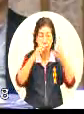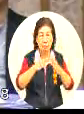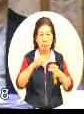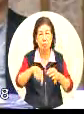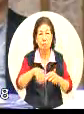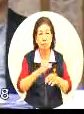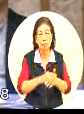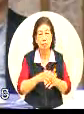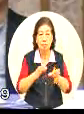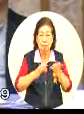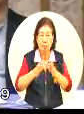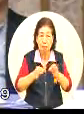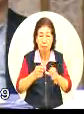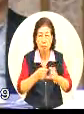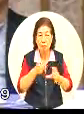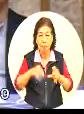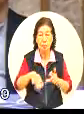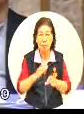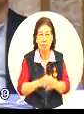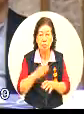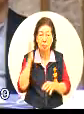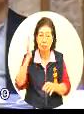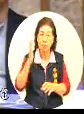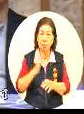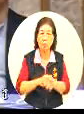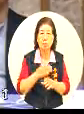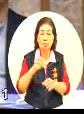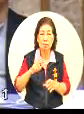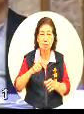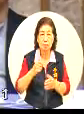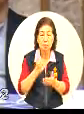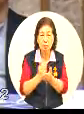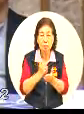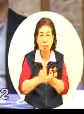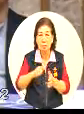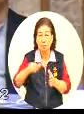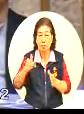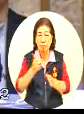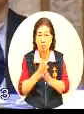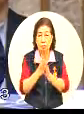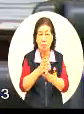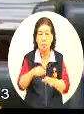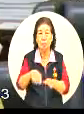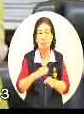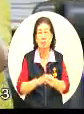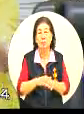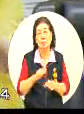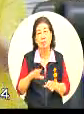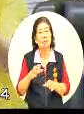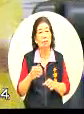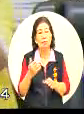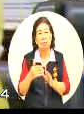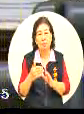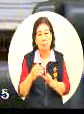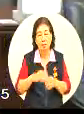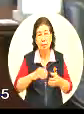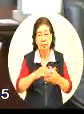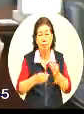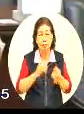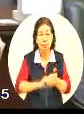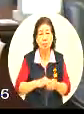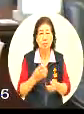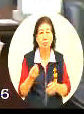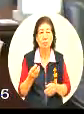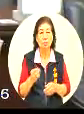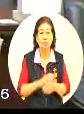面，我们的商业区并没有禁止他做货柜堆置场。 哦，那你请坐。那我在这里请教